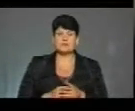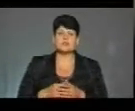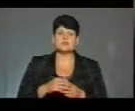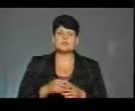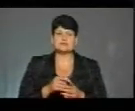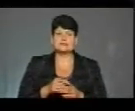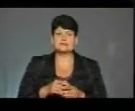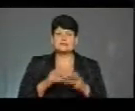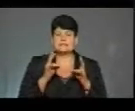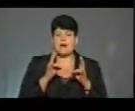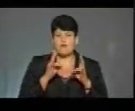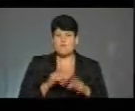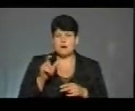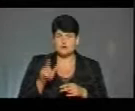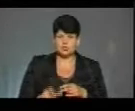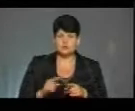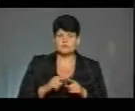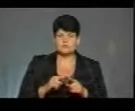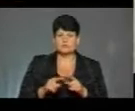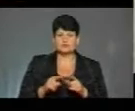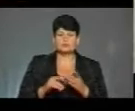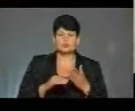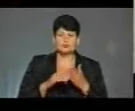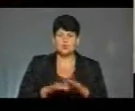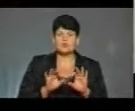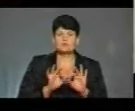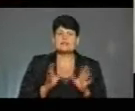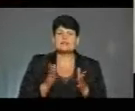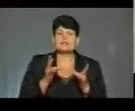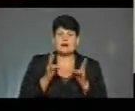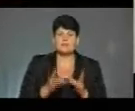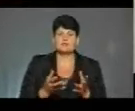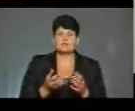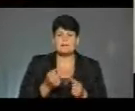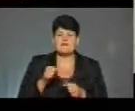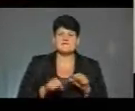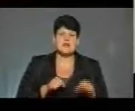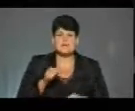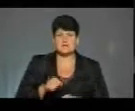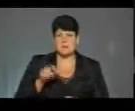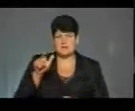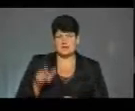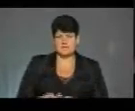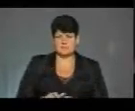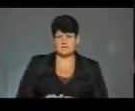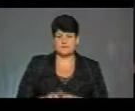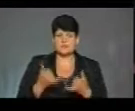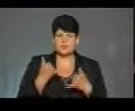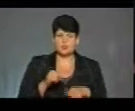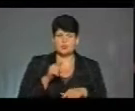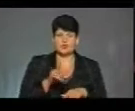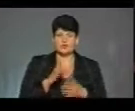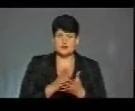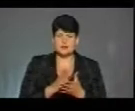травматолог Тернопільської лікарні швидкої допомоги Андрій Оберанчук розповів, які травми отримав велосипедист. На даний момент хворого є поєднана